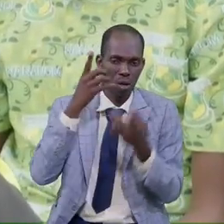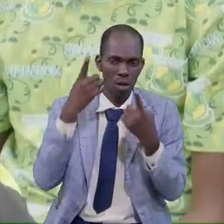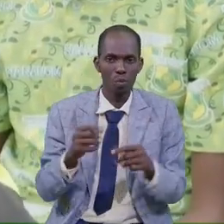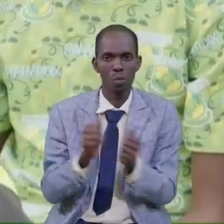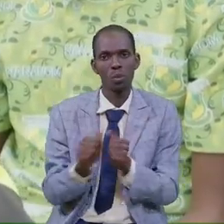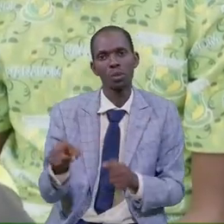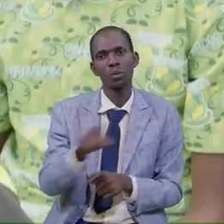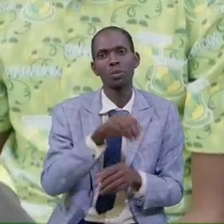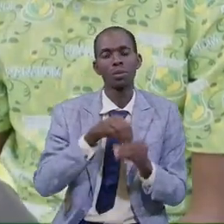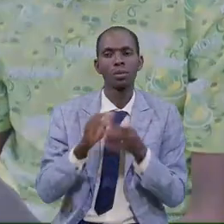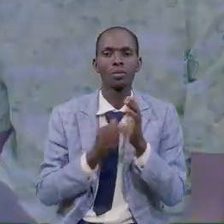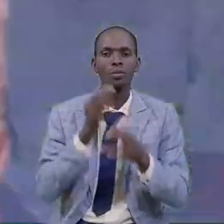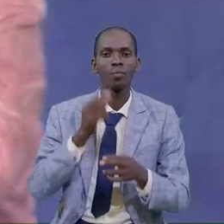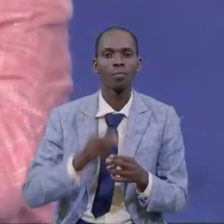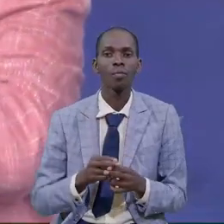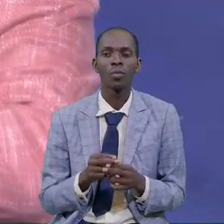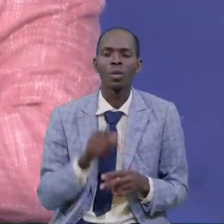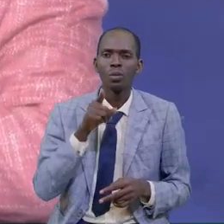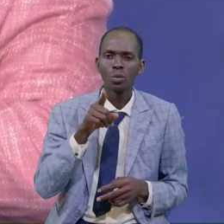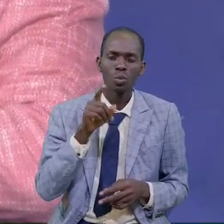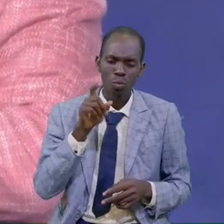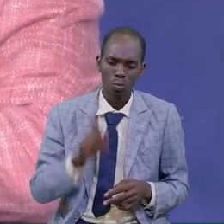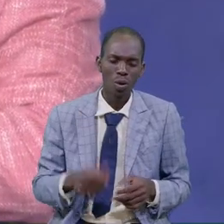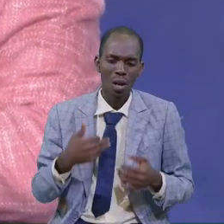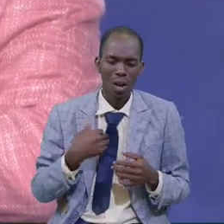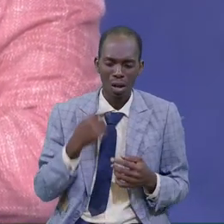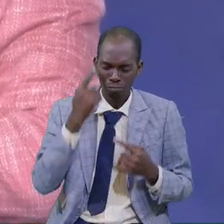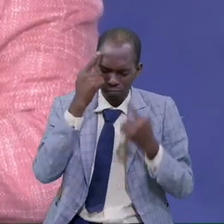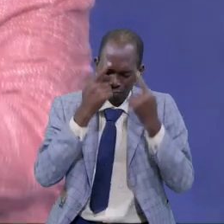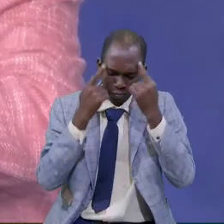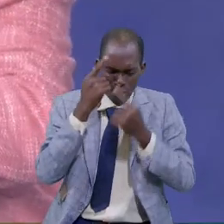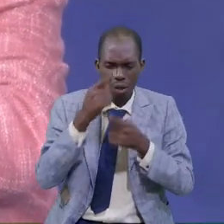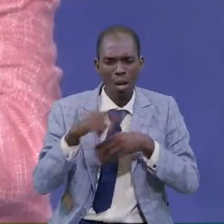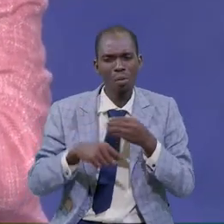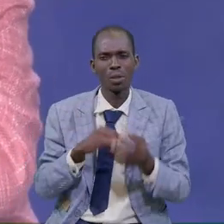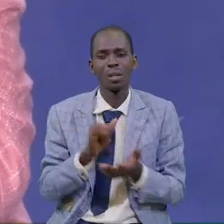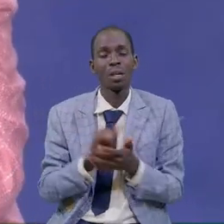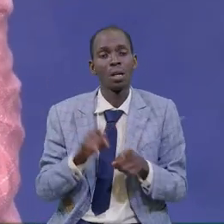Le changement intérieur auquel tu devais penser et auquel tu résistais,